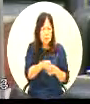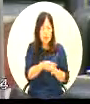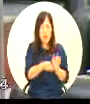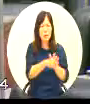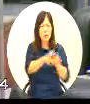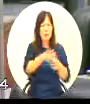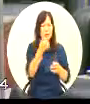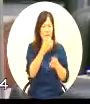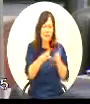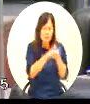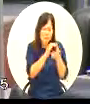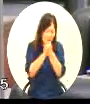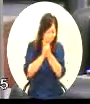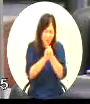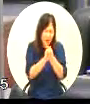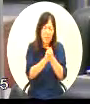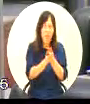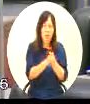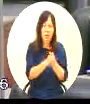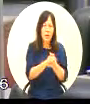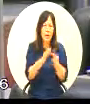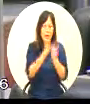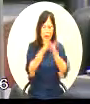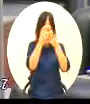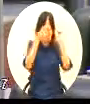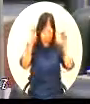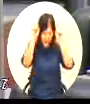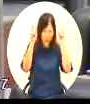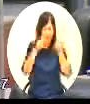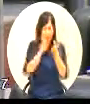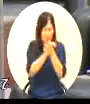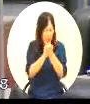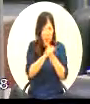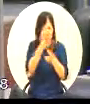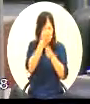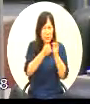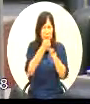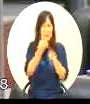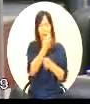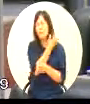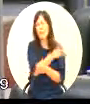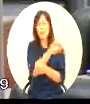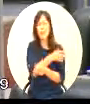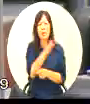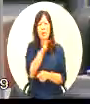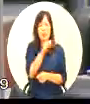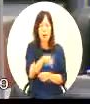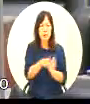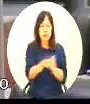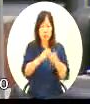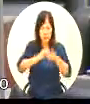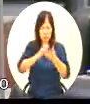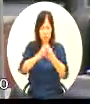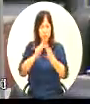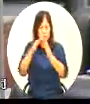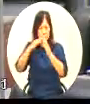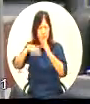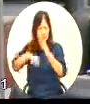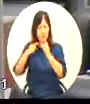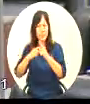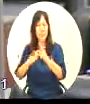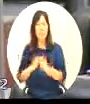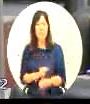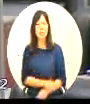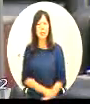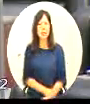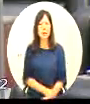亲爱的好朋友，非常要好的大学深交几十年的好朋友，他不会管这个，他就是要家属。那我这边特别要跟您